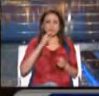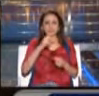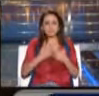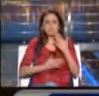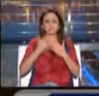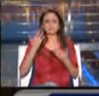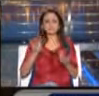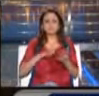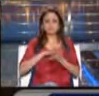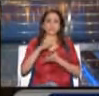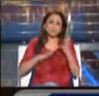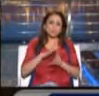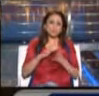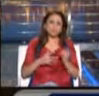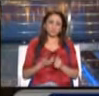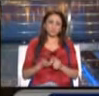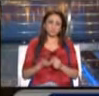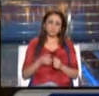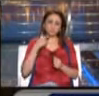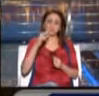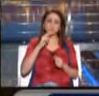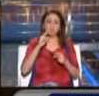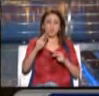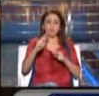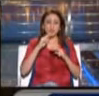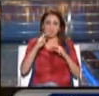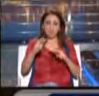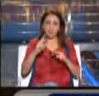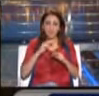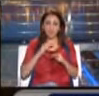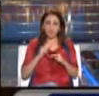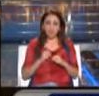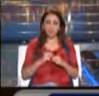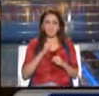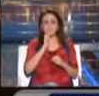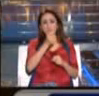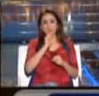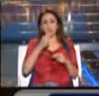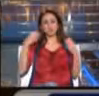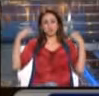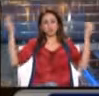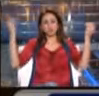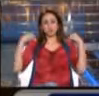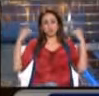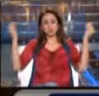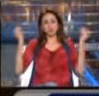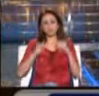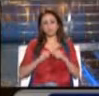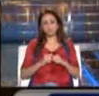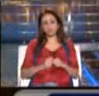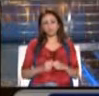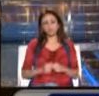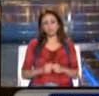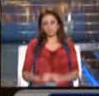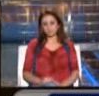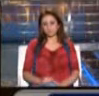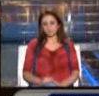نناقش قضيه ممكن نناقشها، ودي من اخطر المواضيع في الاعلام الرياضي. انا بتكلم في